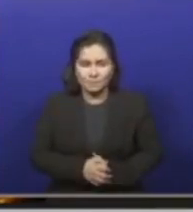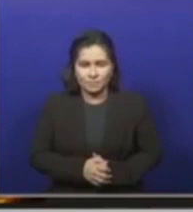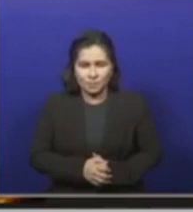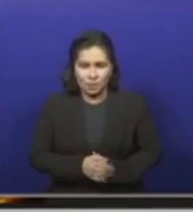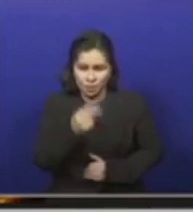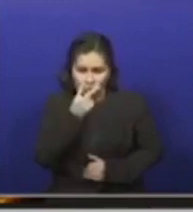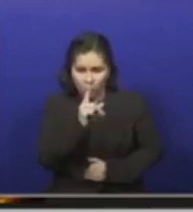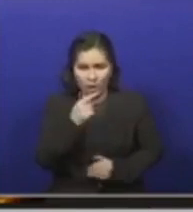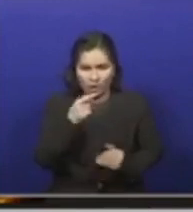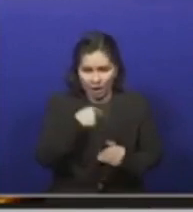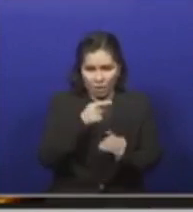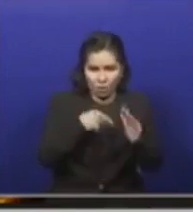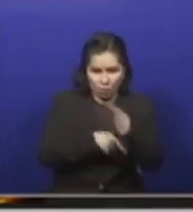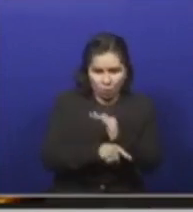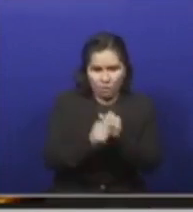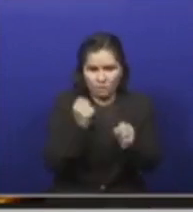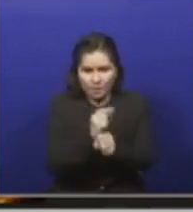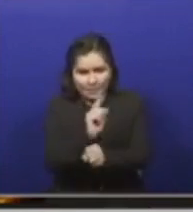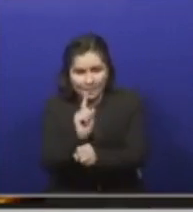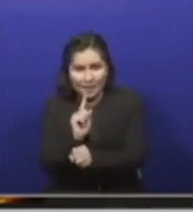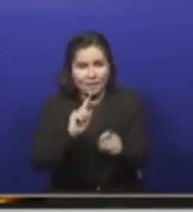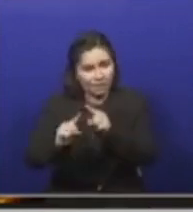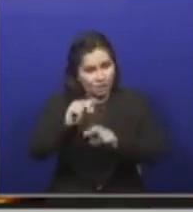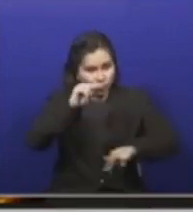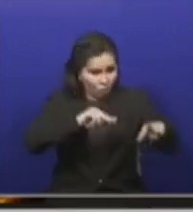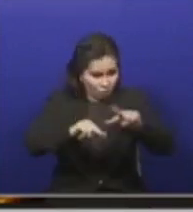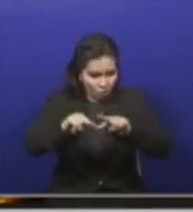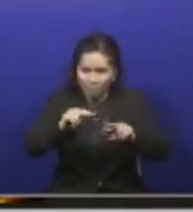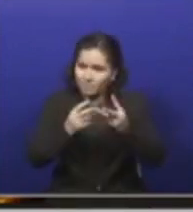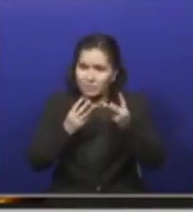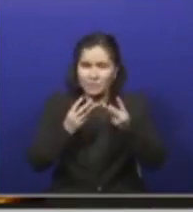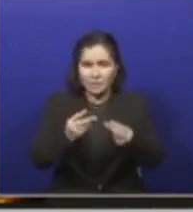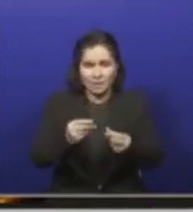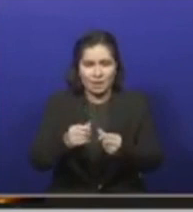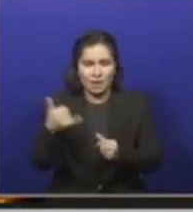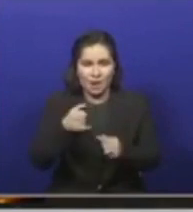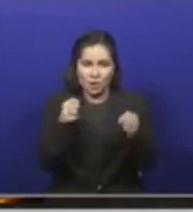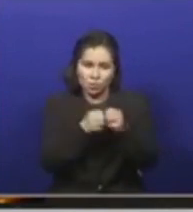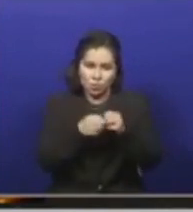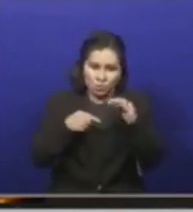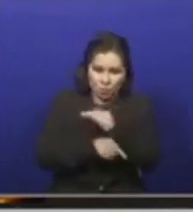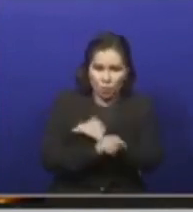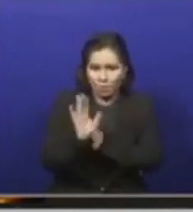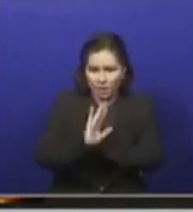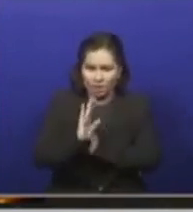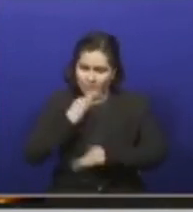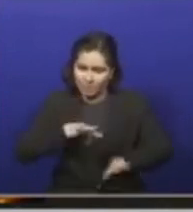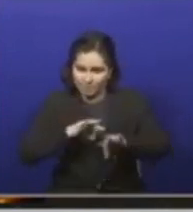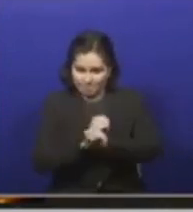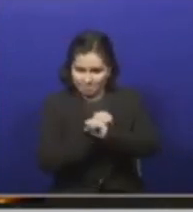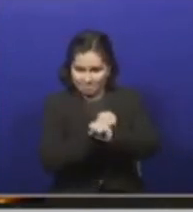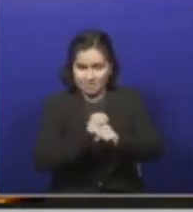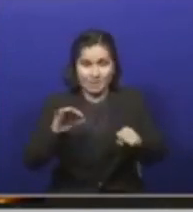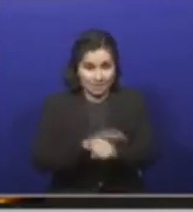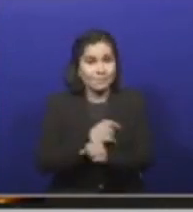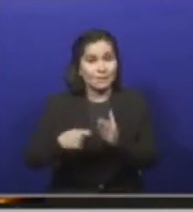จริตคอร์รัปชันไม่ให้พวกนั้นเกรงไม่ให้พวกนั้นเข้ามากระทำอะไรได้ให้เขาเกรงกลัวอย่างถึงที่สุดและนั่นคือเหตุผล